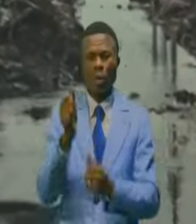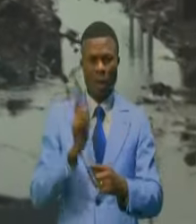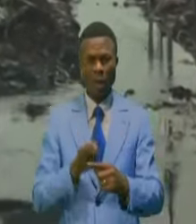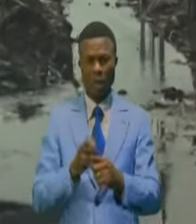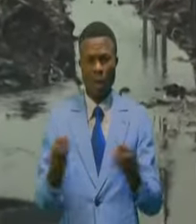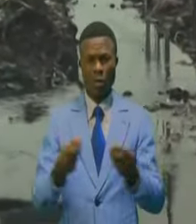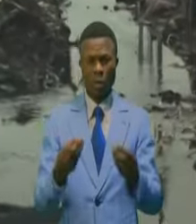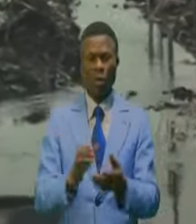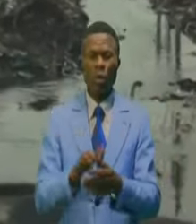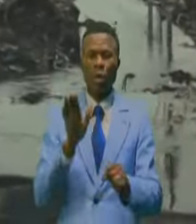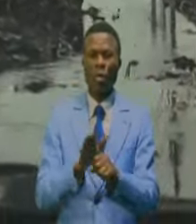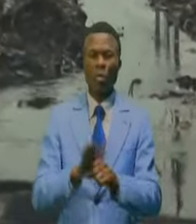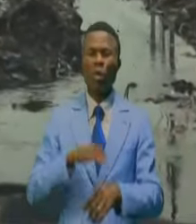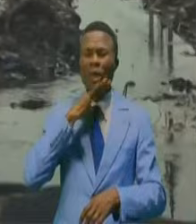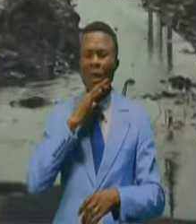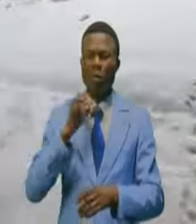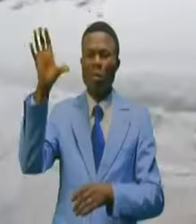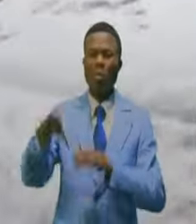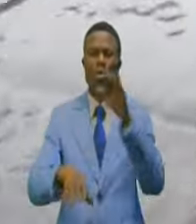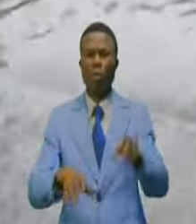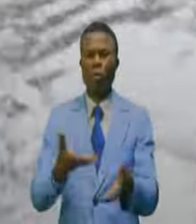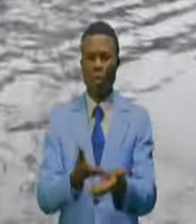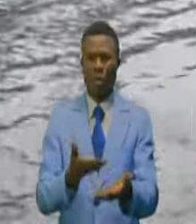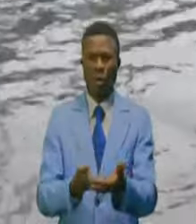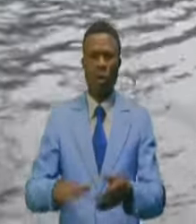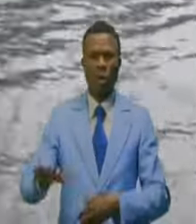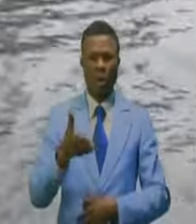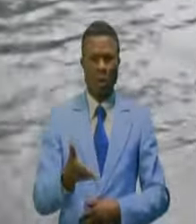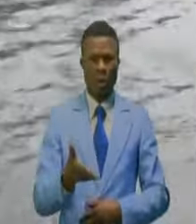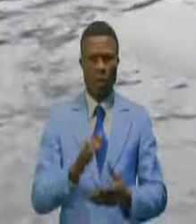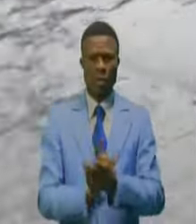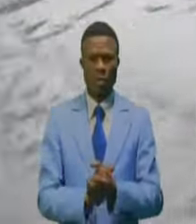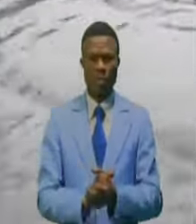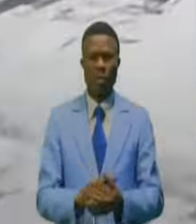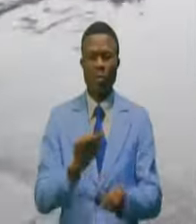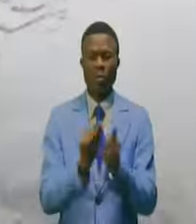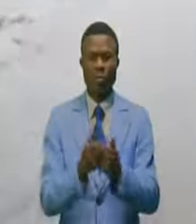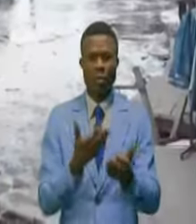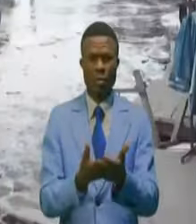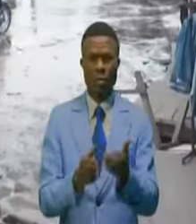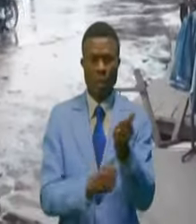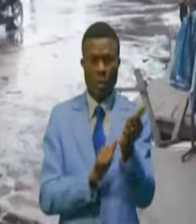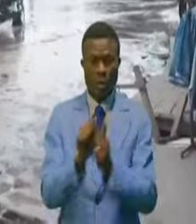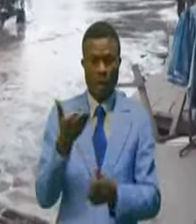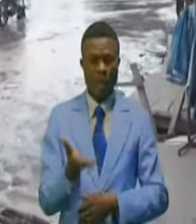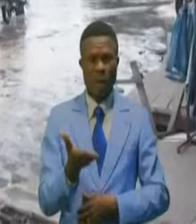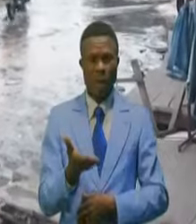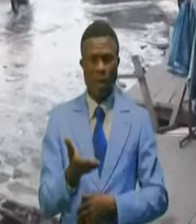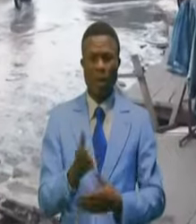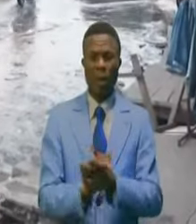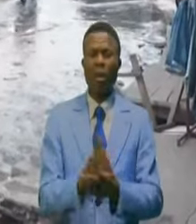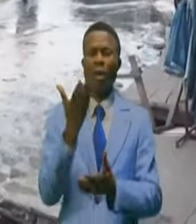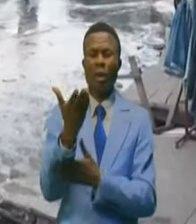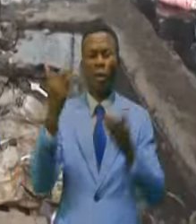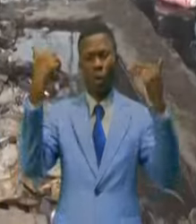des multiples nids de poules qui se sont formés en plein milieu de la route. Les usagers de cette route très fréquentée appellent